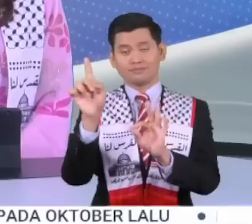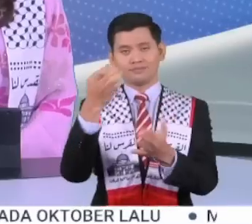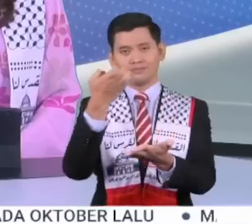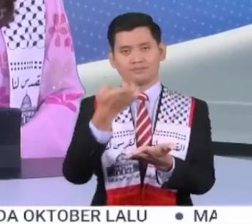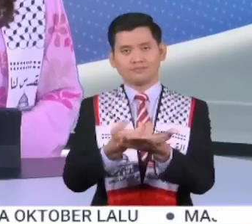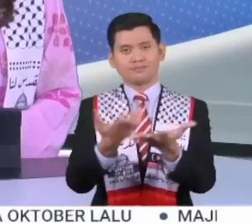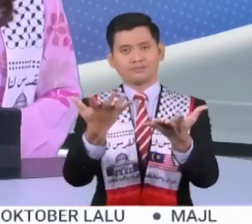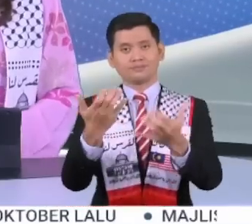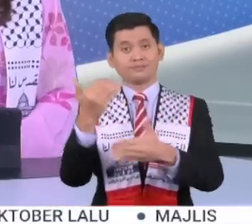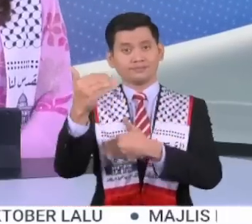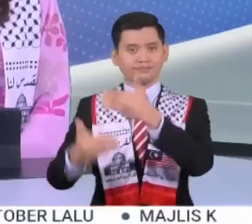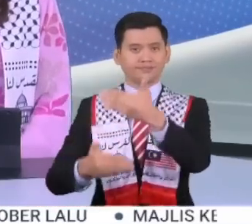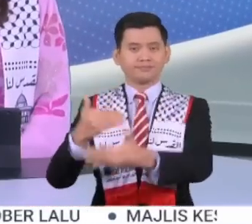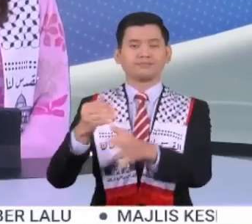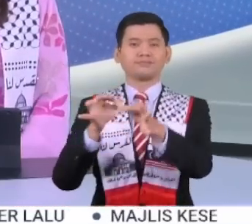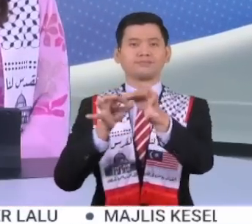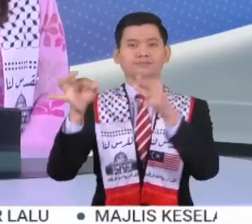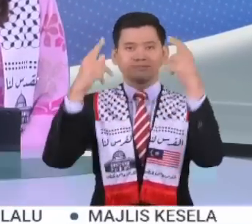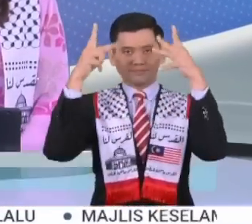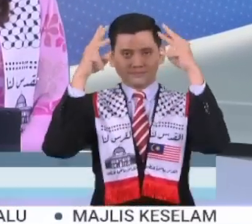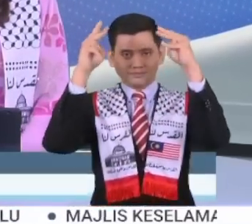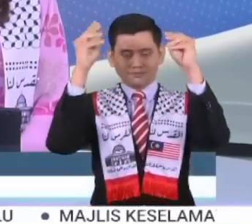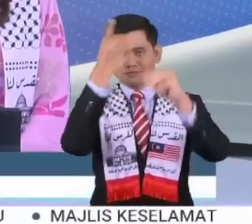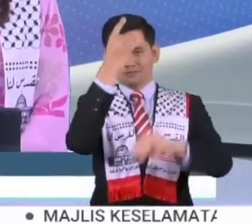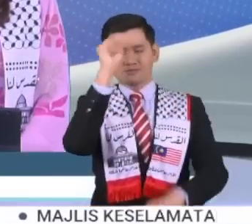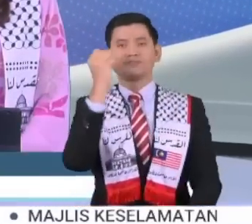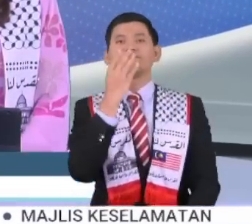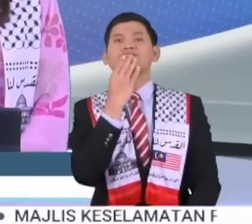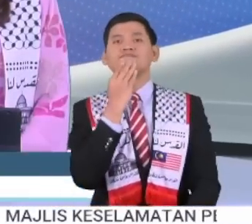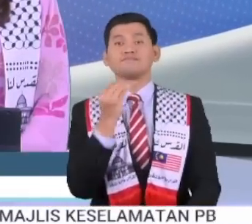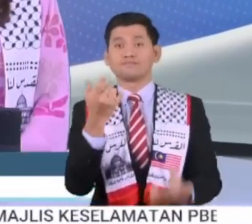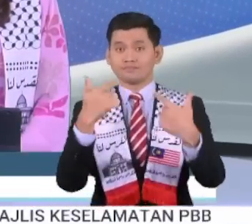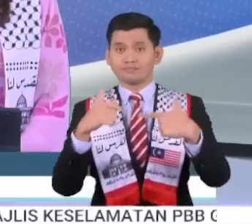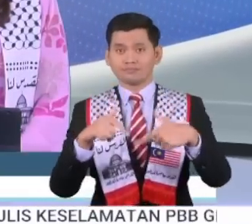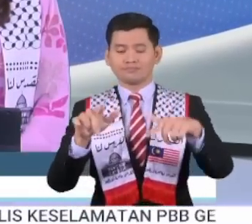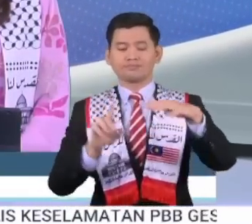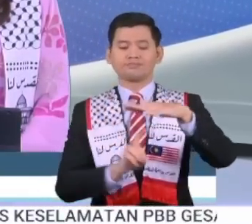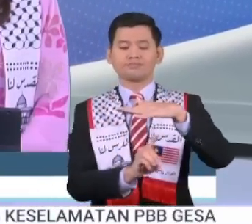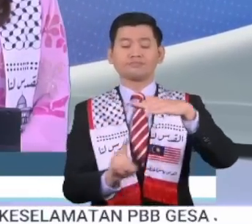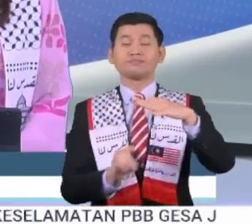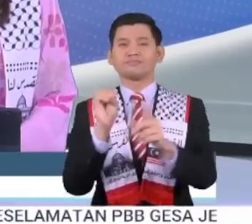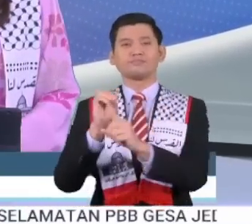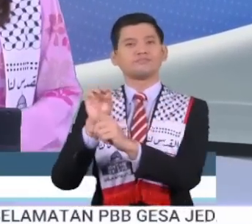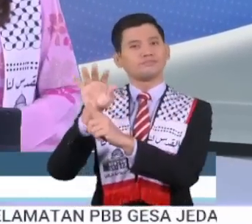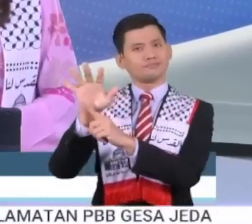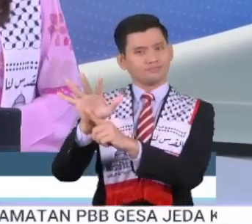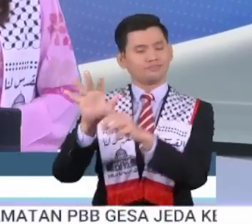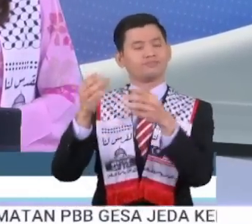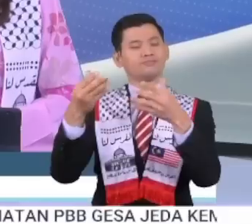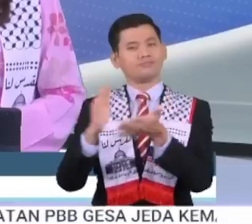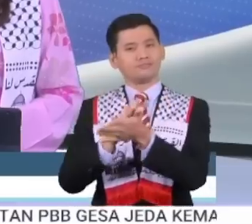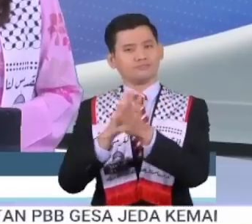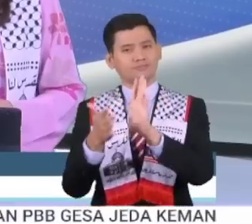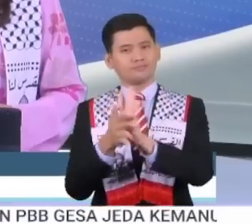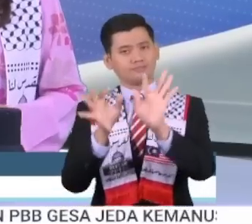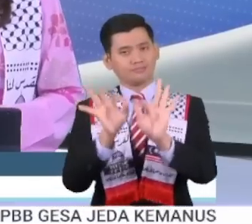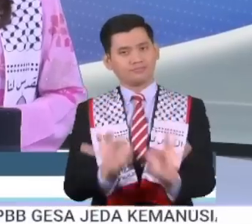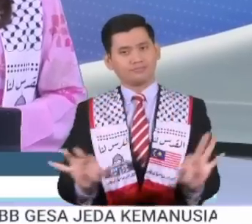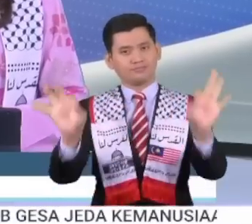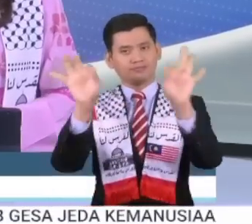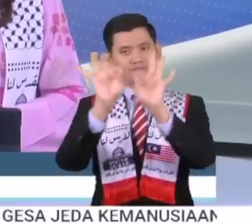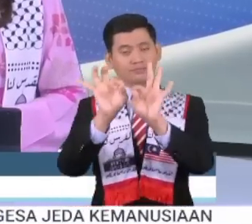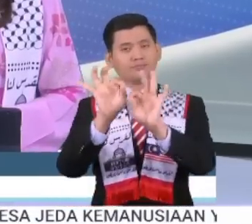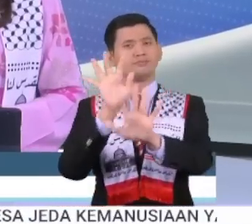maju. Jelas Perdana Menteri Datuk Seri Anwar Ibrahim, ini kerana menerusi pelaksanaan dasar yang berkesan turut memainkan peranan penting bagi